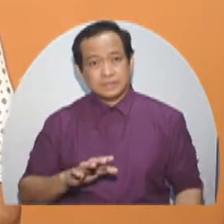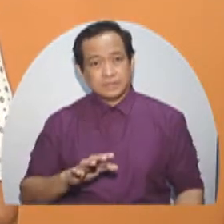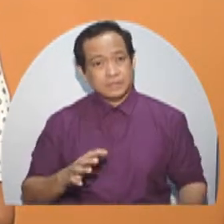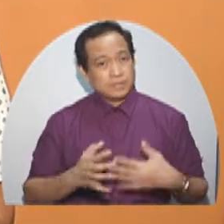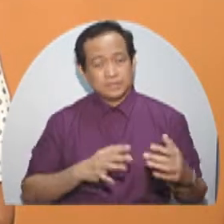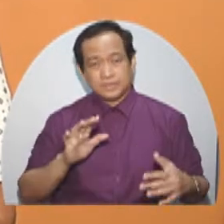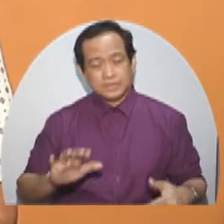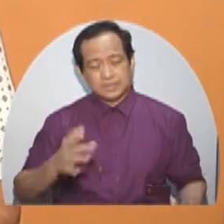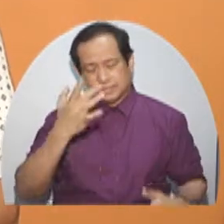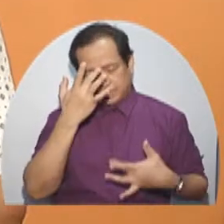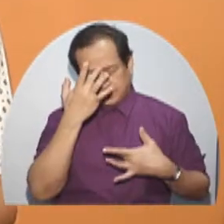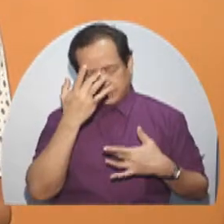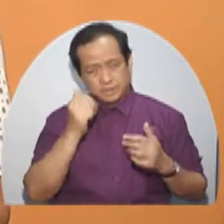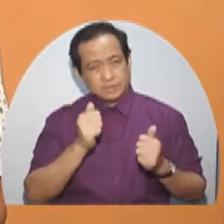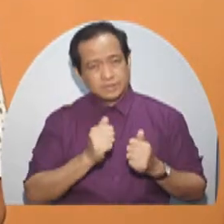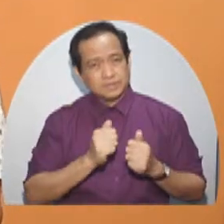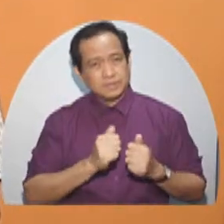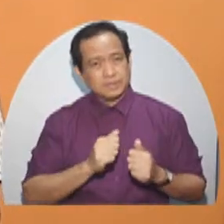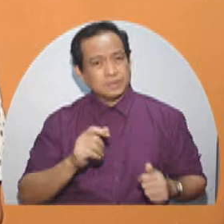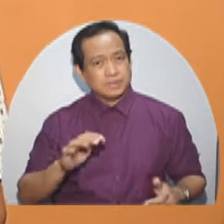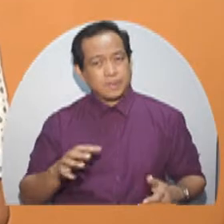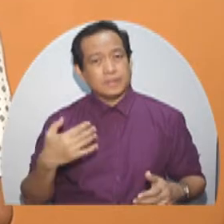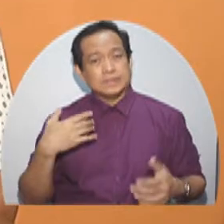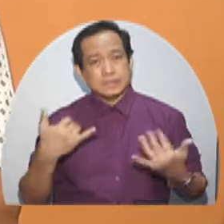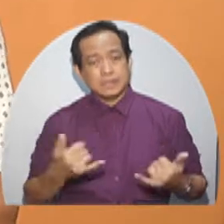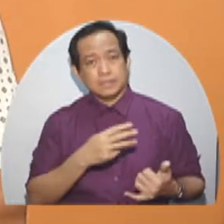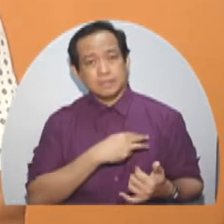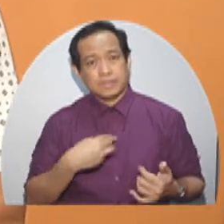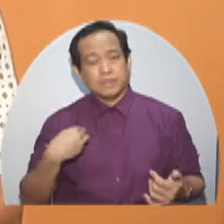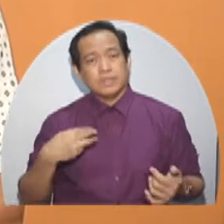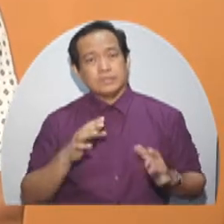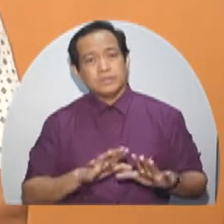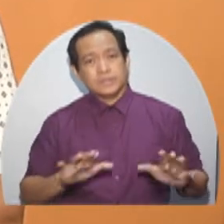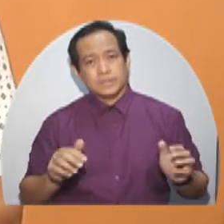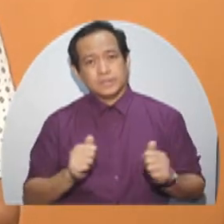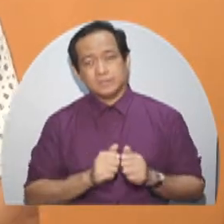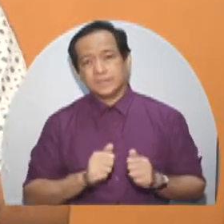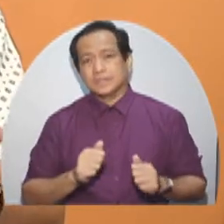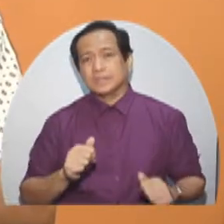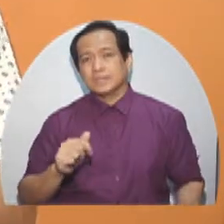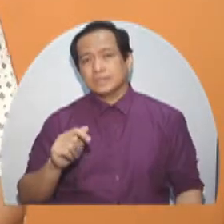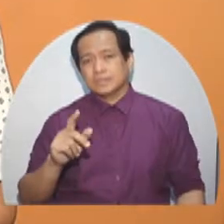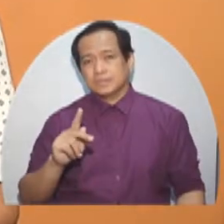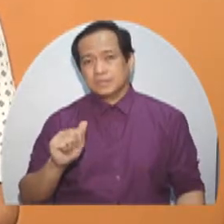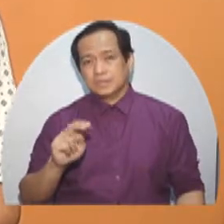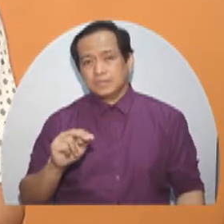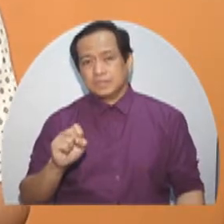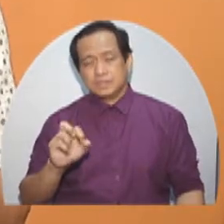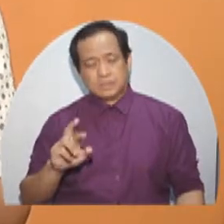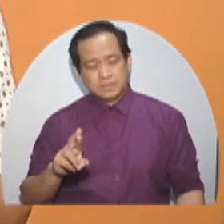may karamdaman. Dahil sa kanyang karamdaman, isa siyang membro ng Batang K, batang merong